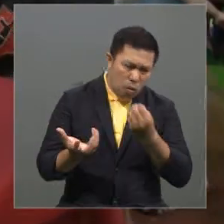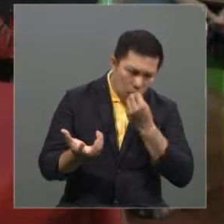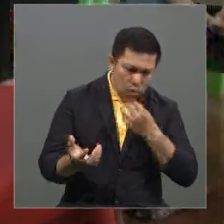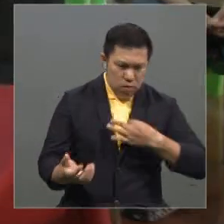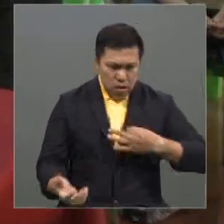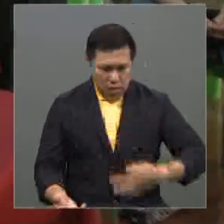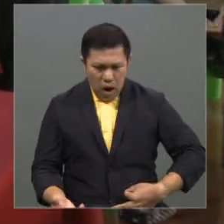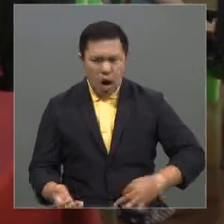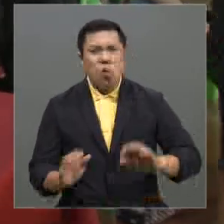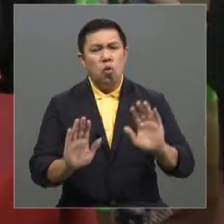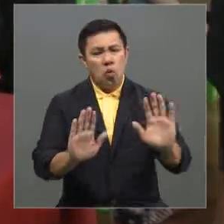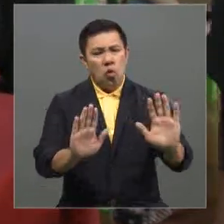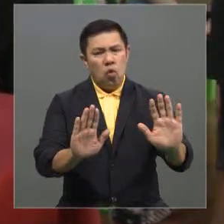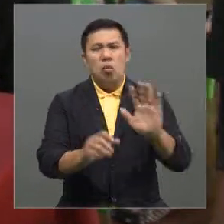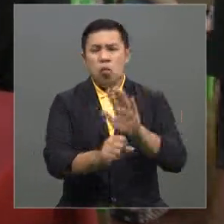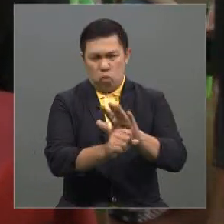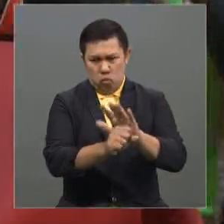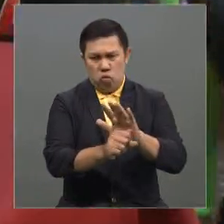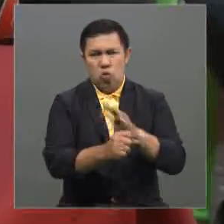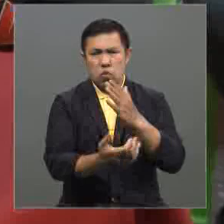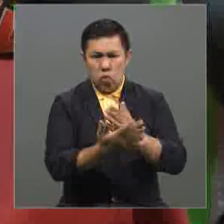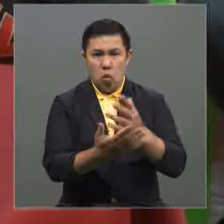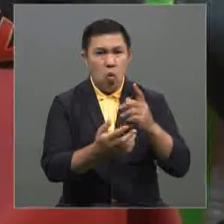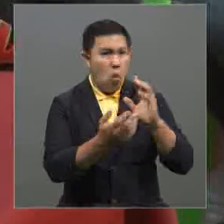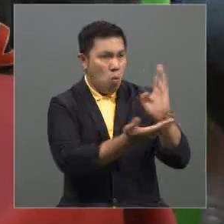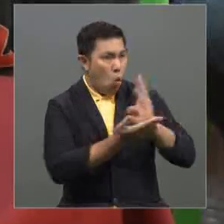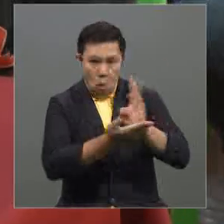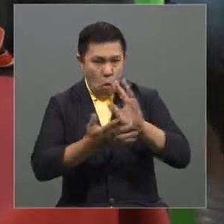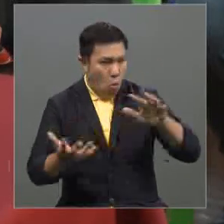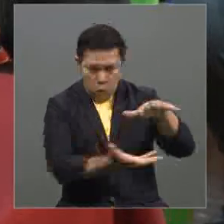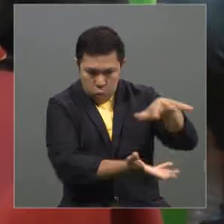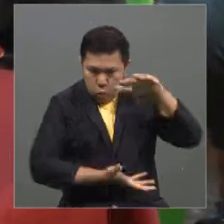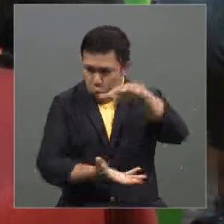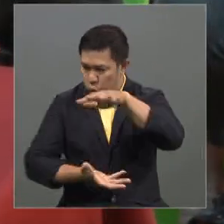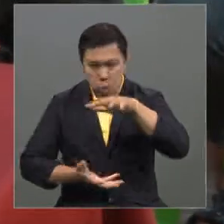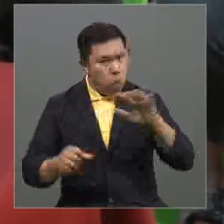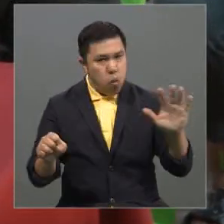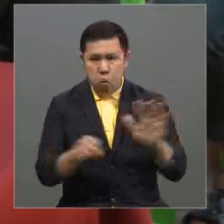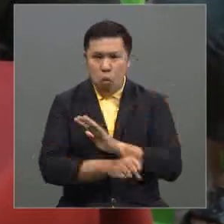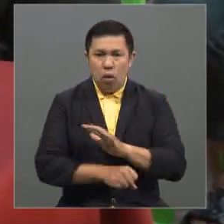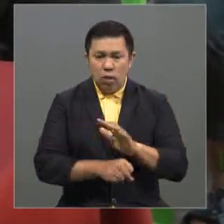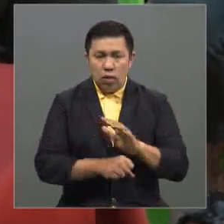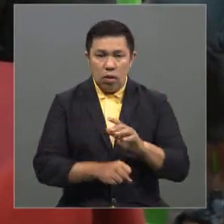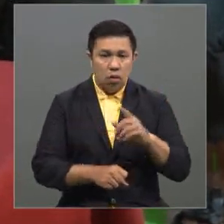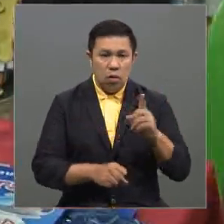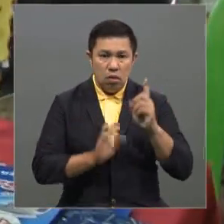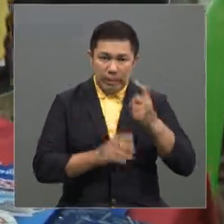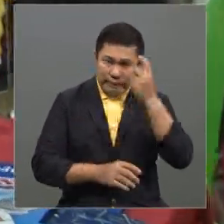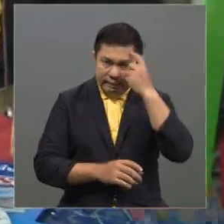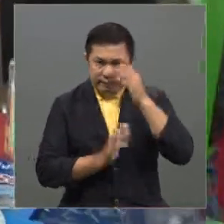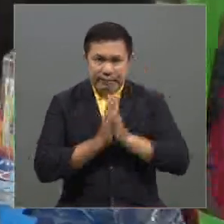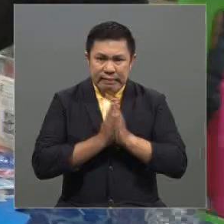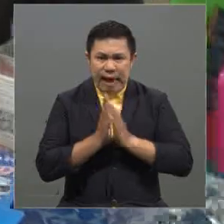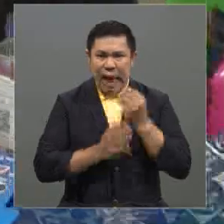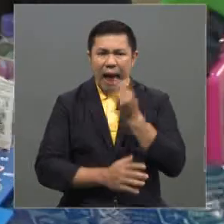เนี่ยตอนนี้ไม่รับบริจาคเพราะว่าค่อนข้างที่จะมีบริจาคเยอะแล้ว ใช่แต่ว่าบางคนที่ตั้งใจมาแล้วอ่ะท่านบอ